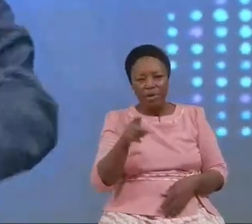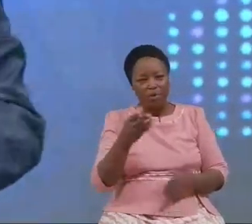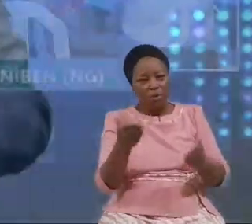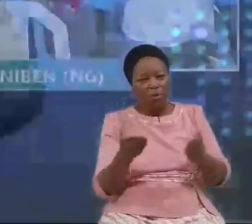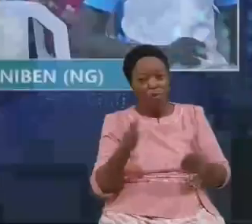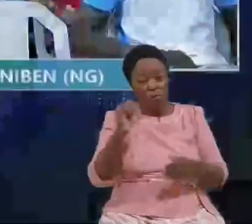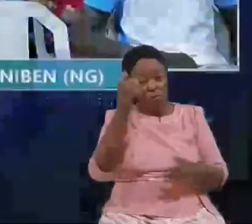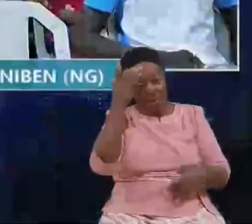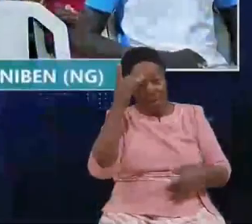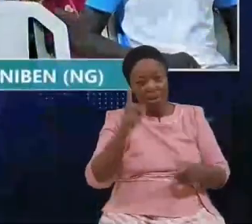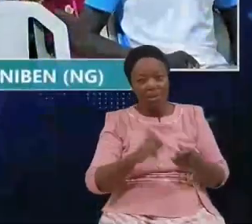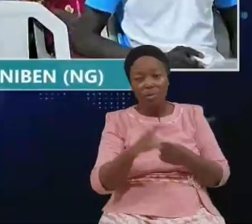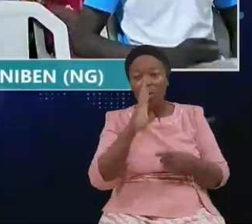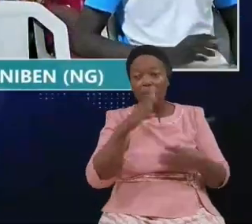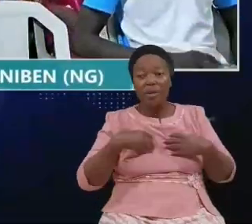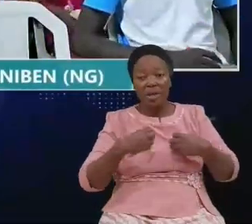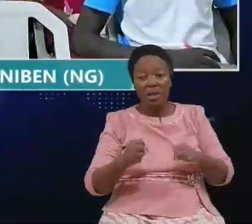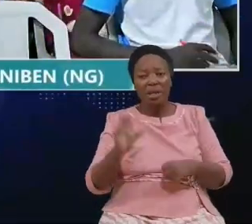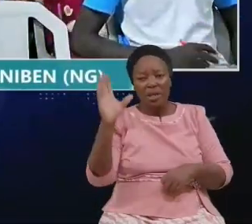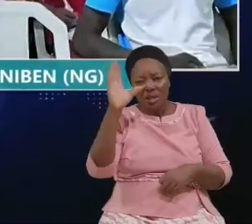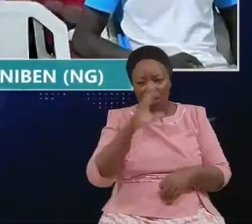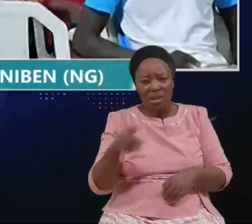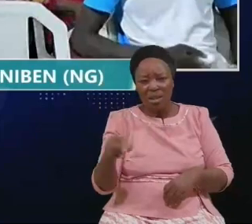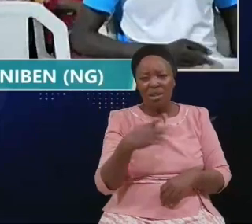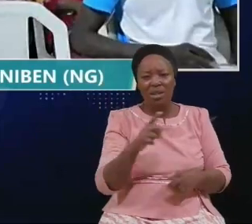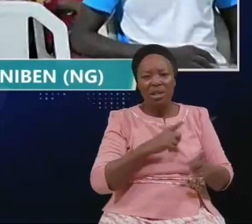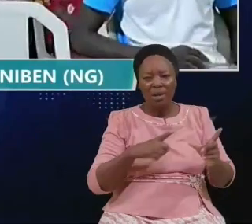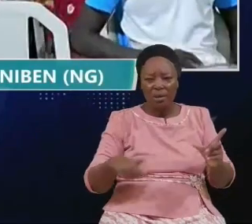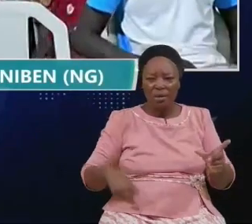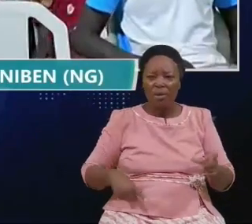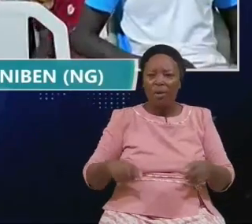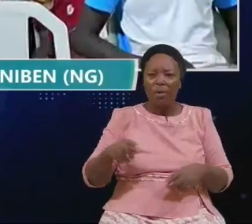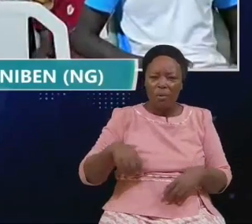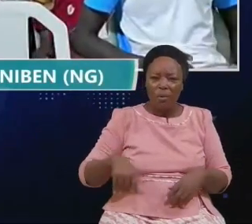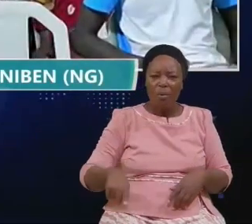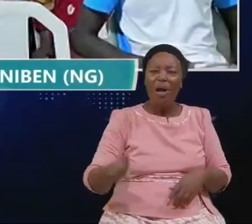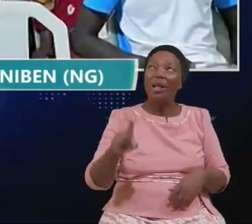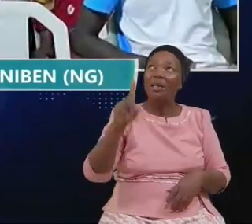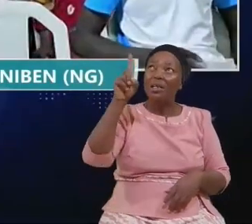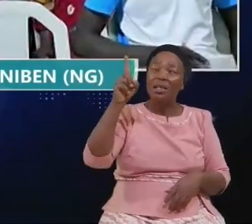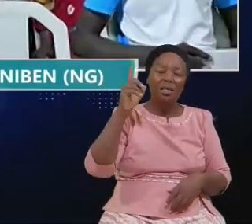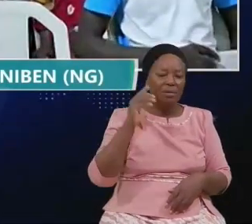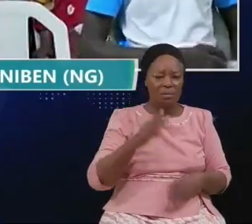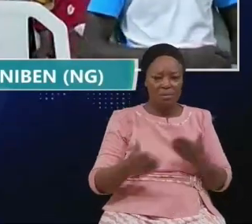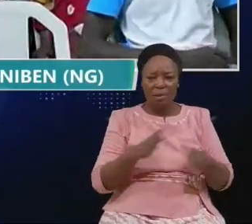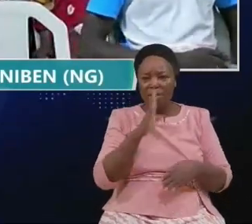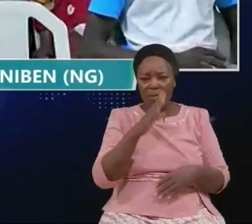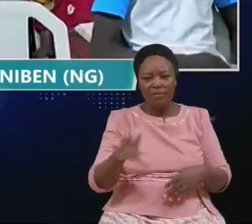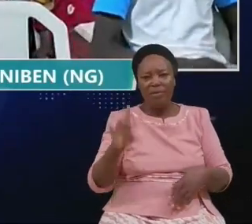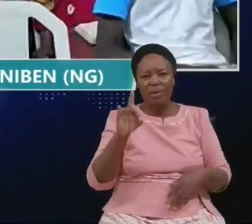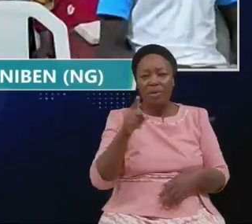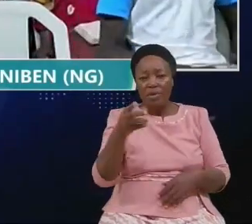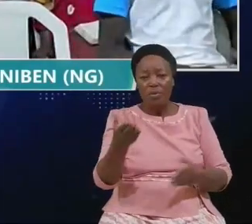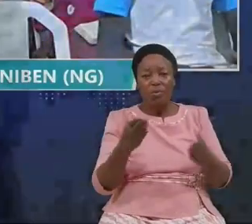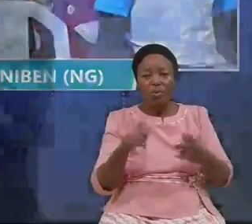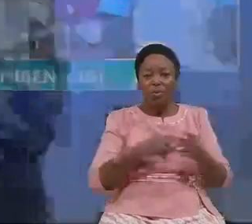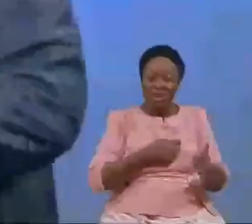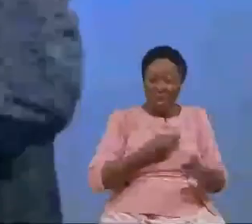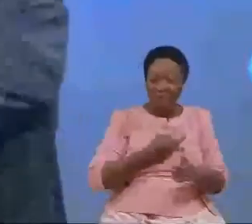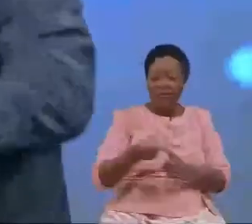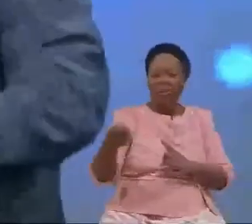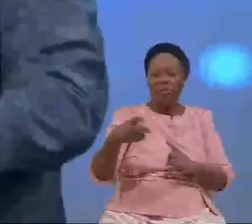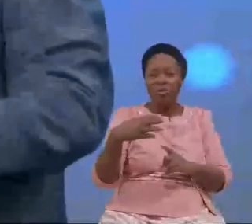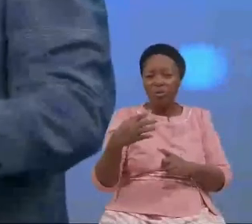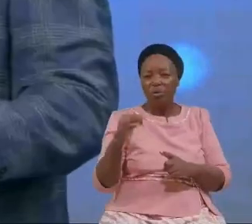soit ôtée chercher l'éternel pendant qu'il se trouve tu veux que les attaques les autres